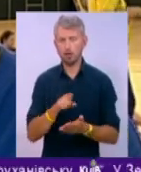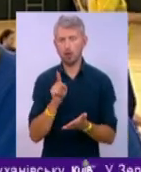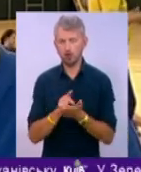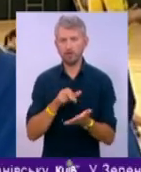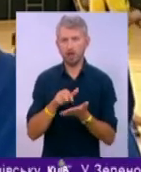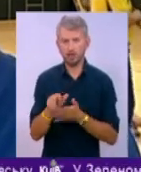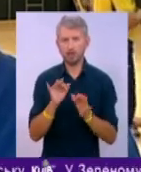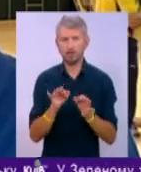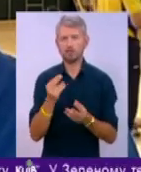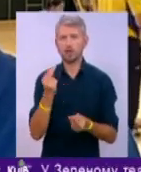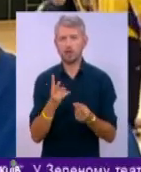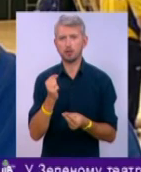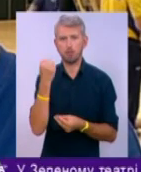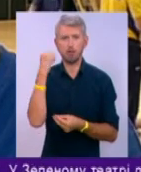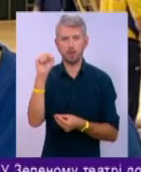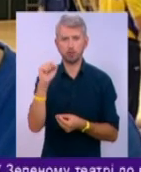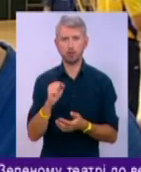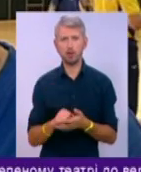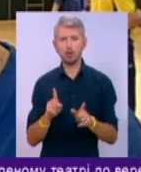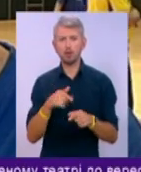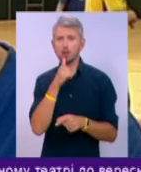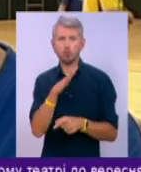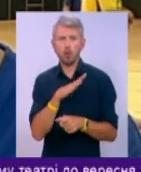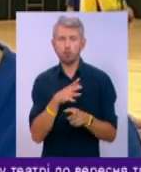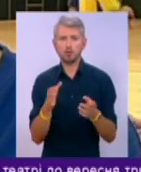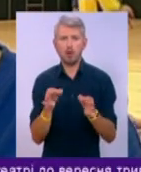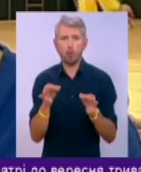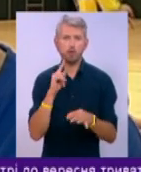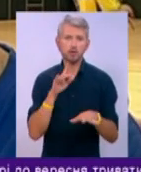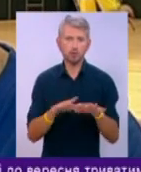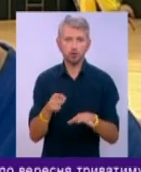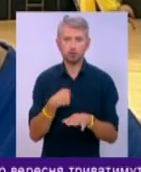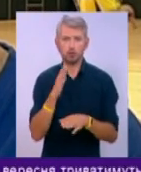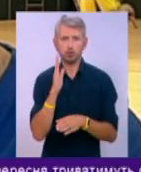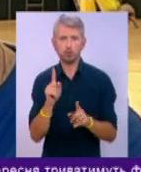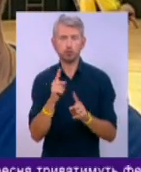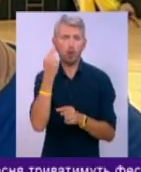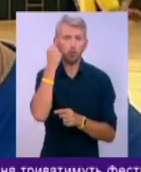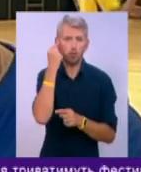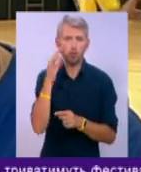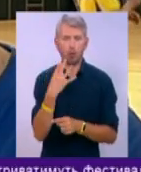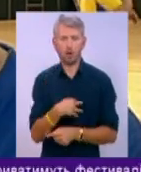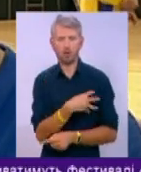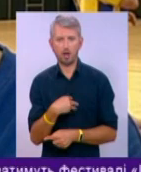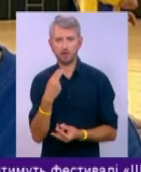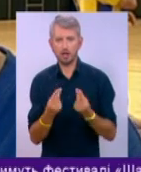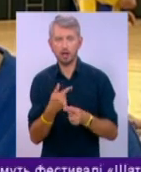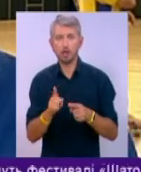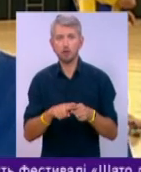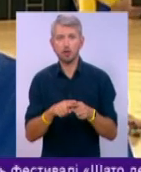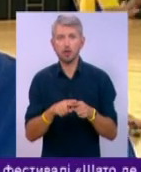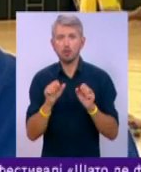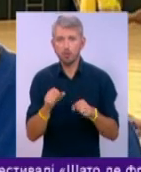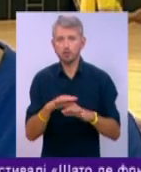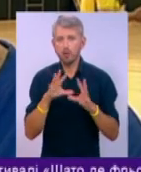и, естественно, играть на победу. Даже не может быть никакого сомнения, что мы будем там что-то думать о хорватской игре, которой может вообще